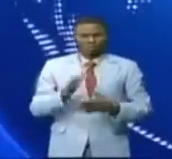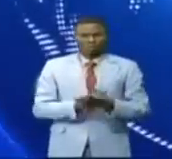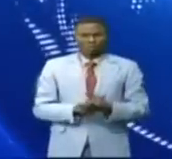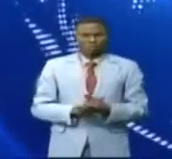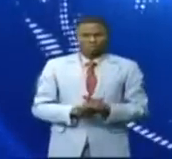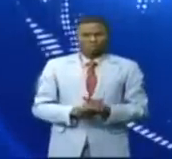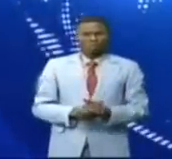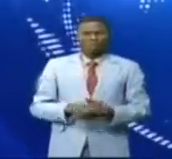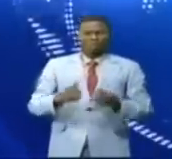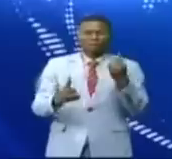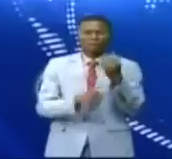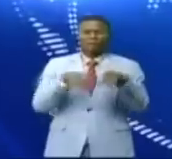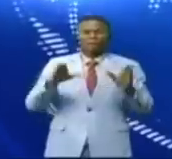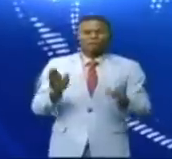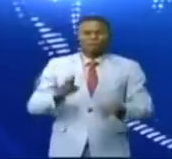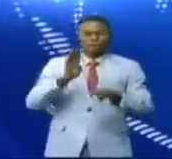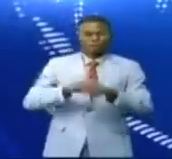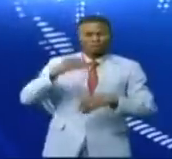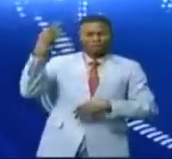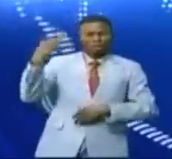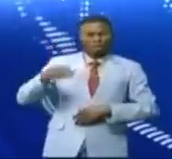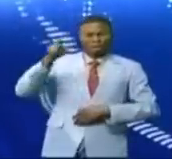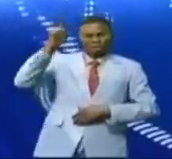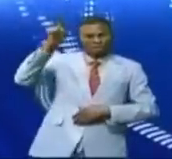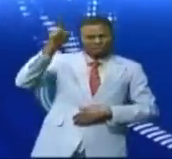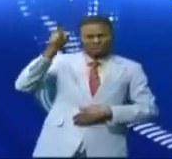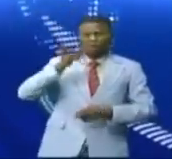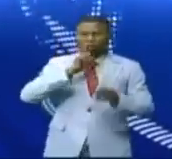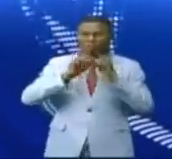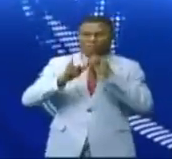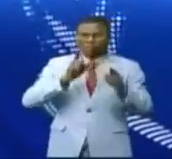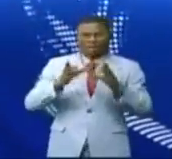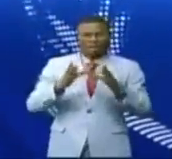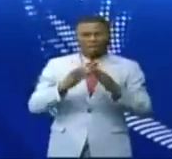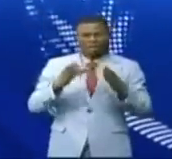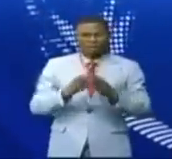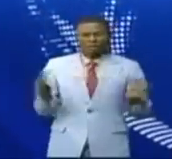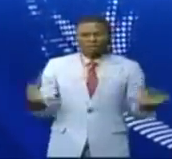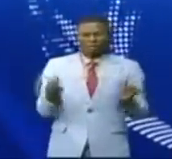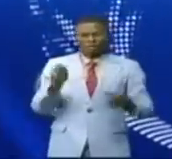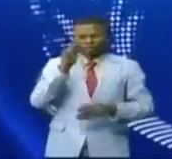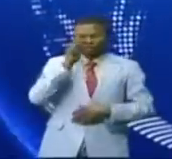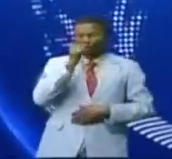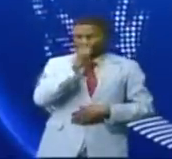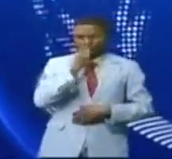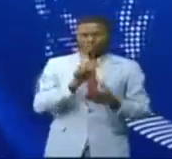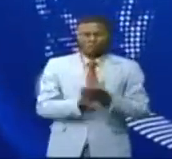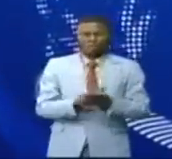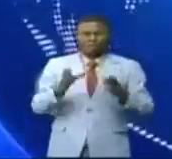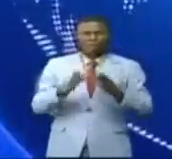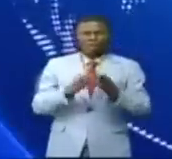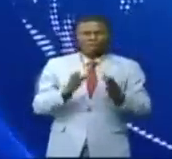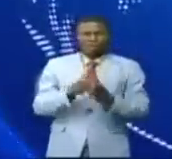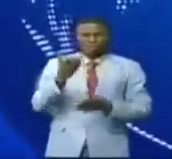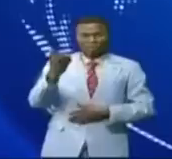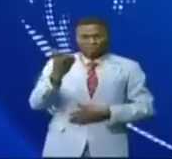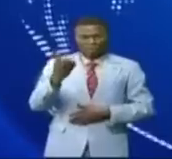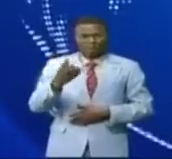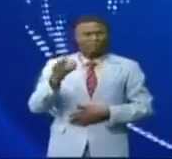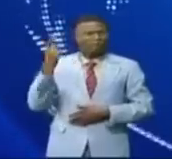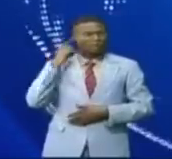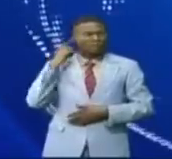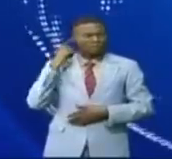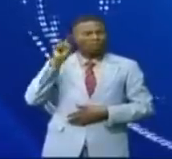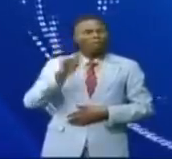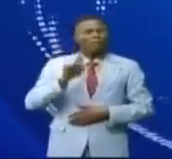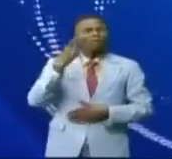diaspora congolaise vivant en france a partagé un repas de coeur avec les aveugles et les malvoyants congolais question d'entendre ce qu'ils